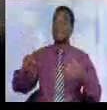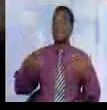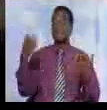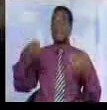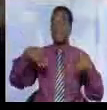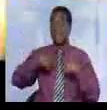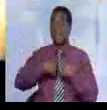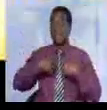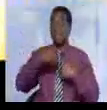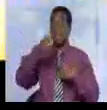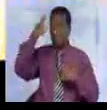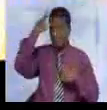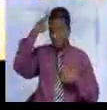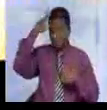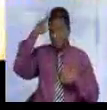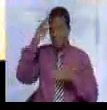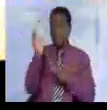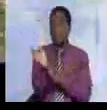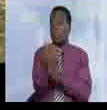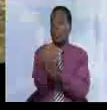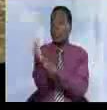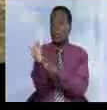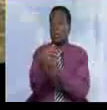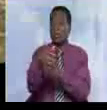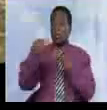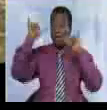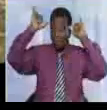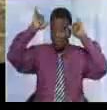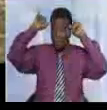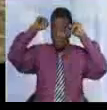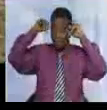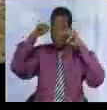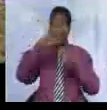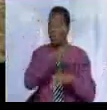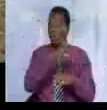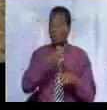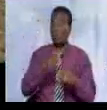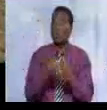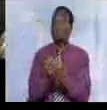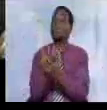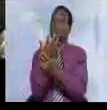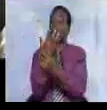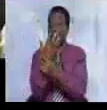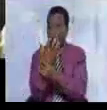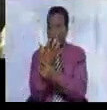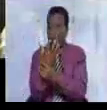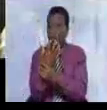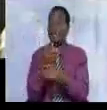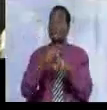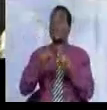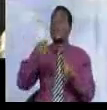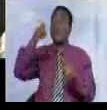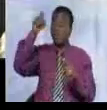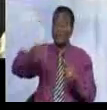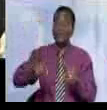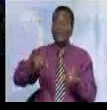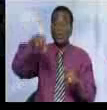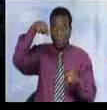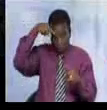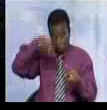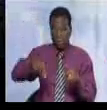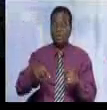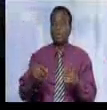sont insuffisamment prises en compte par les programmes de développement mis en œuvre par l'ANADER, une donne qu'il est question de changer.